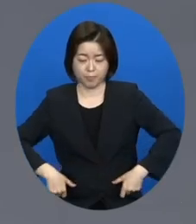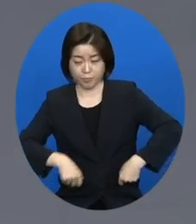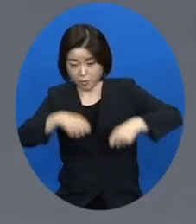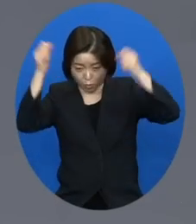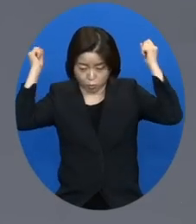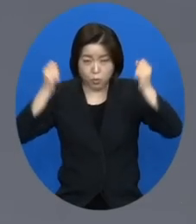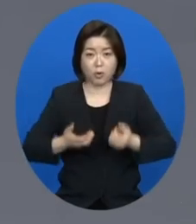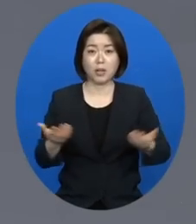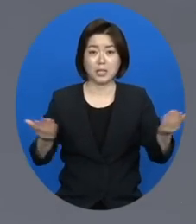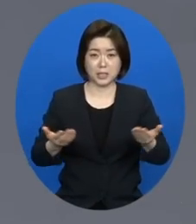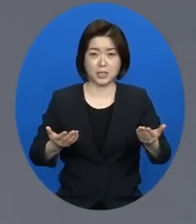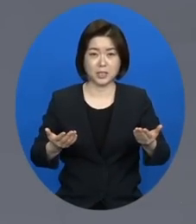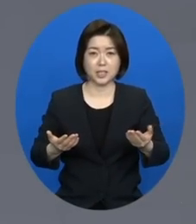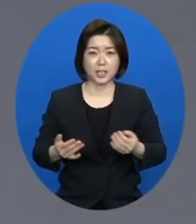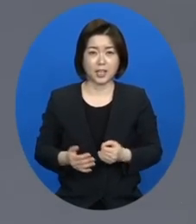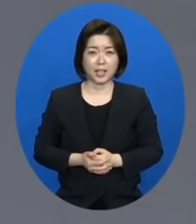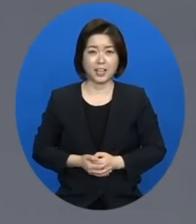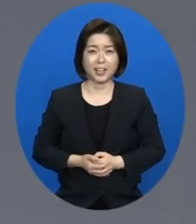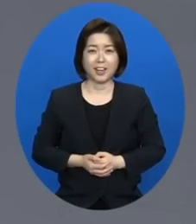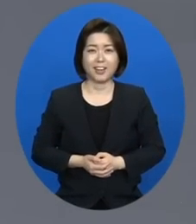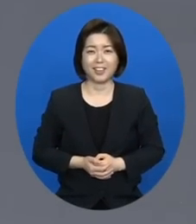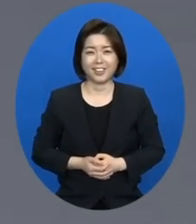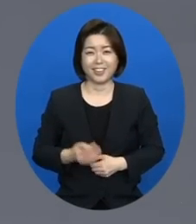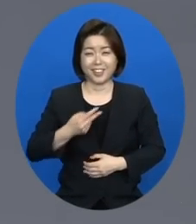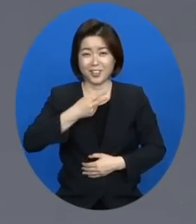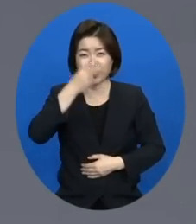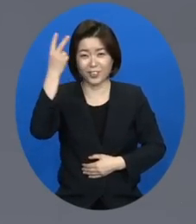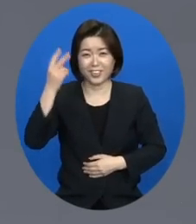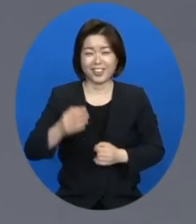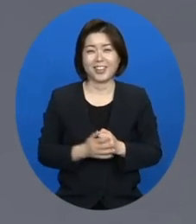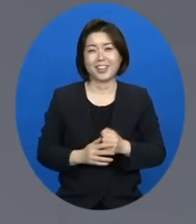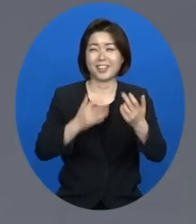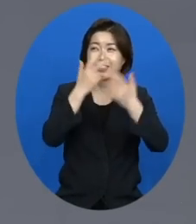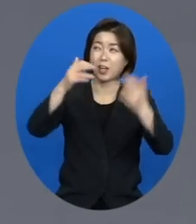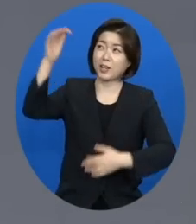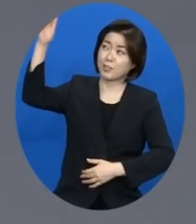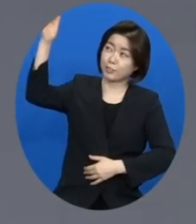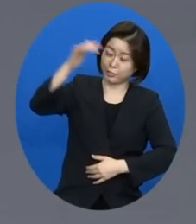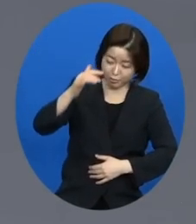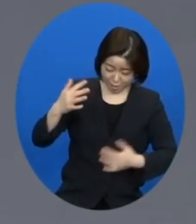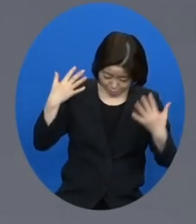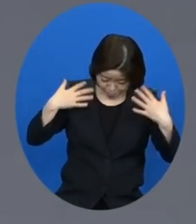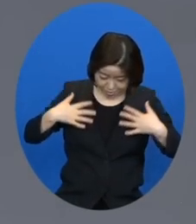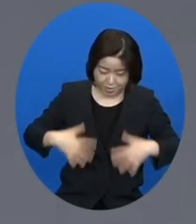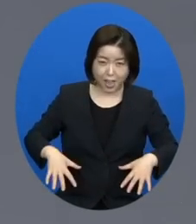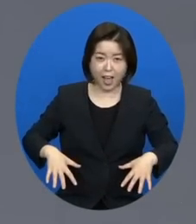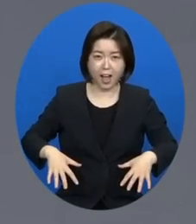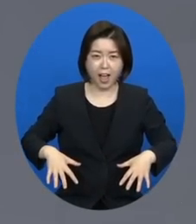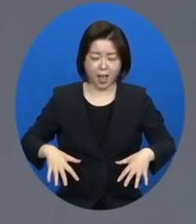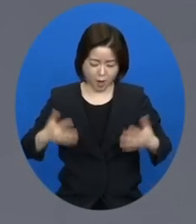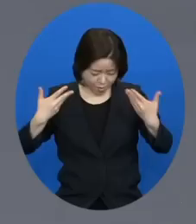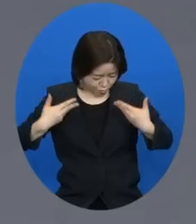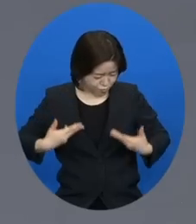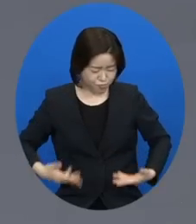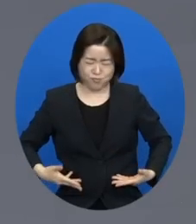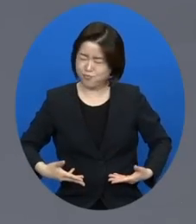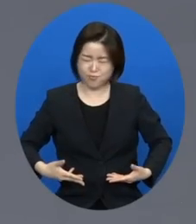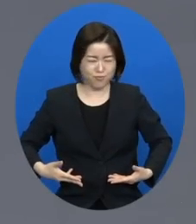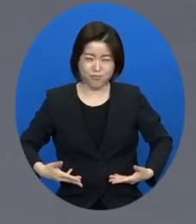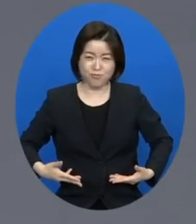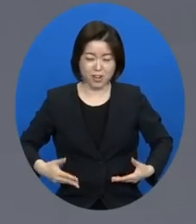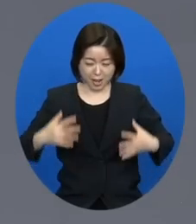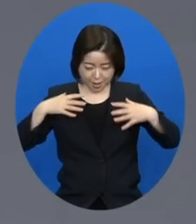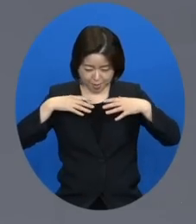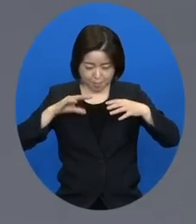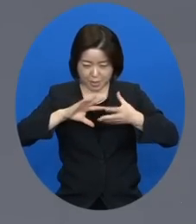일했을 텐데 요셉의 이 애굽의 자연광 선텐으로 된 아주 구릿빛 피부와 함께